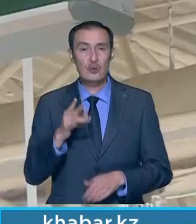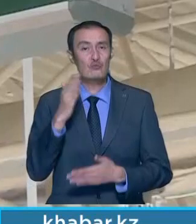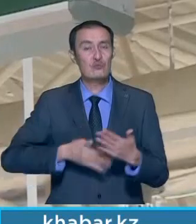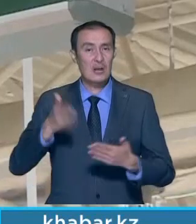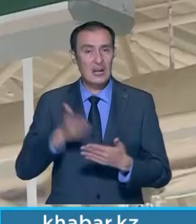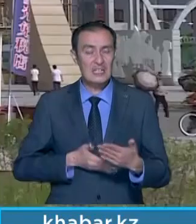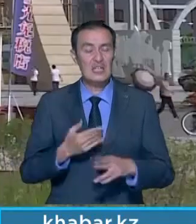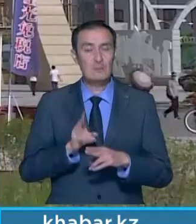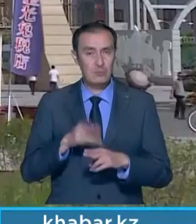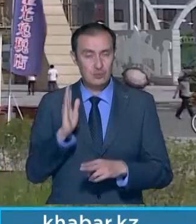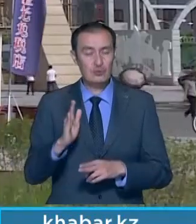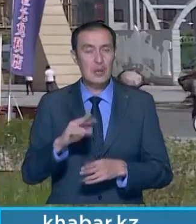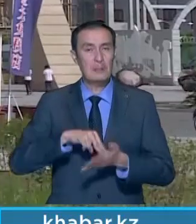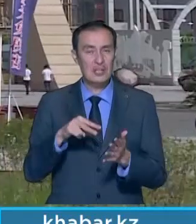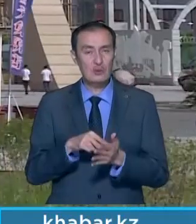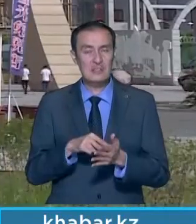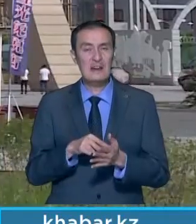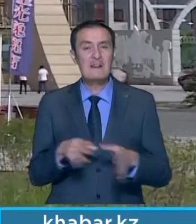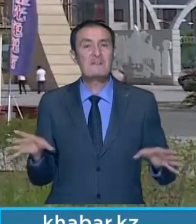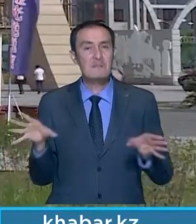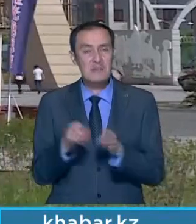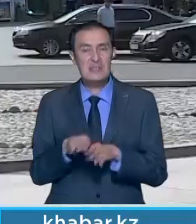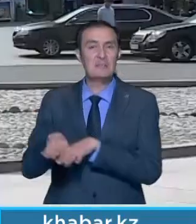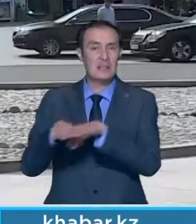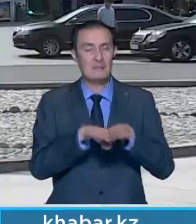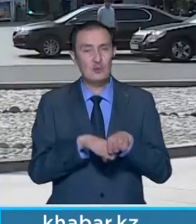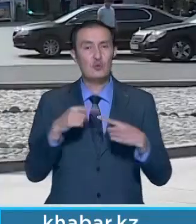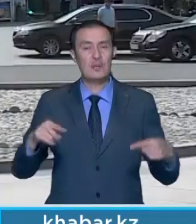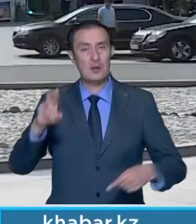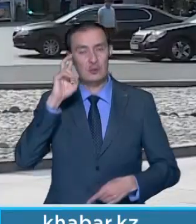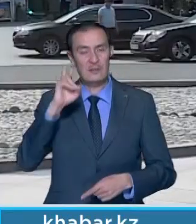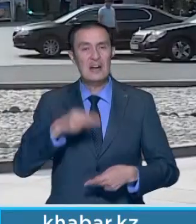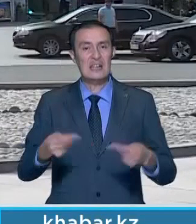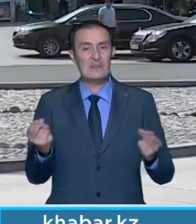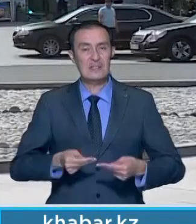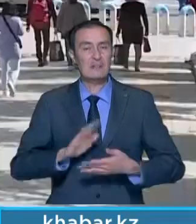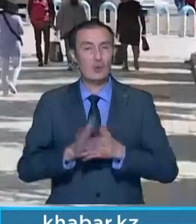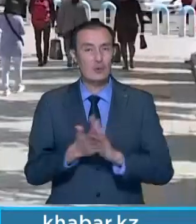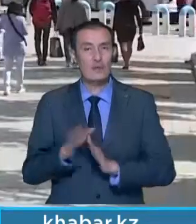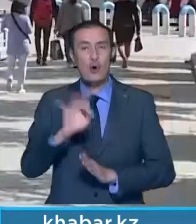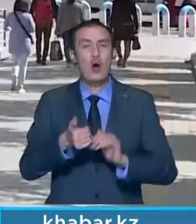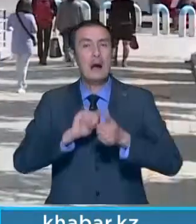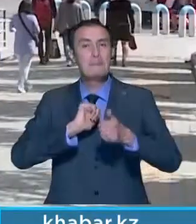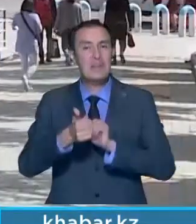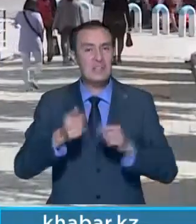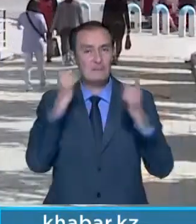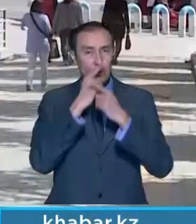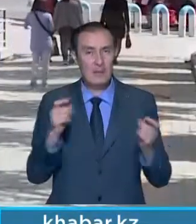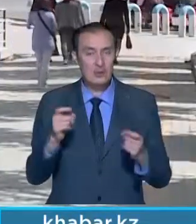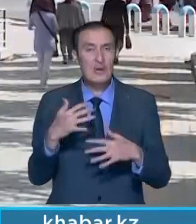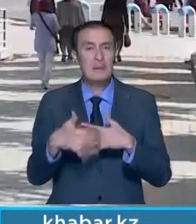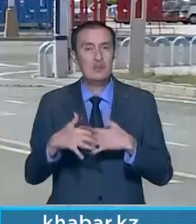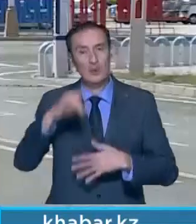и делать это планируют сообща с другими государствами сегодня депутаты ратифицировали Соглашение об обмене информации